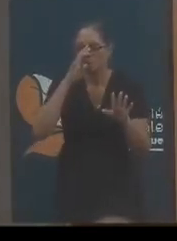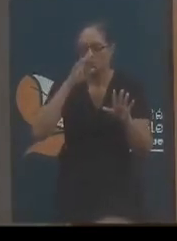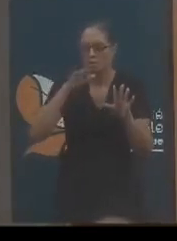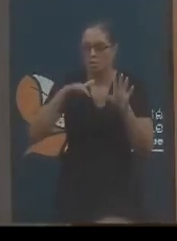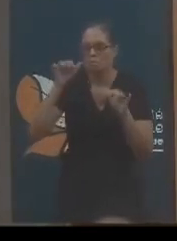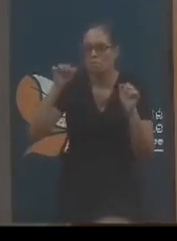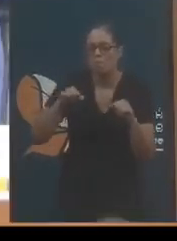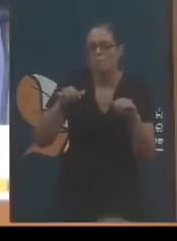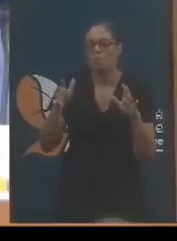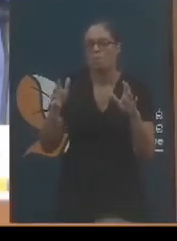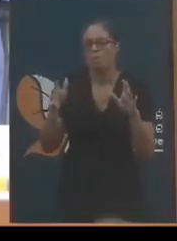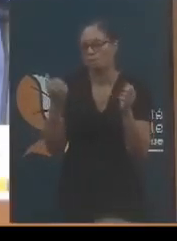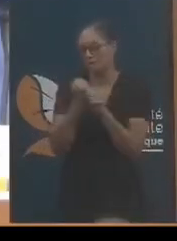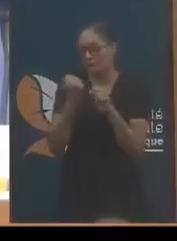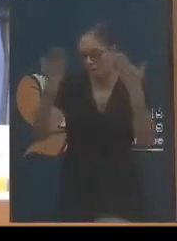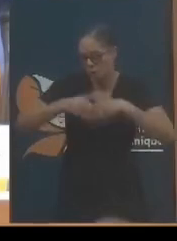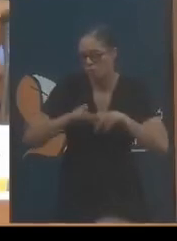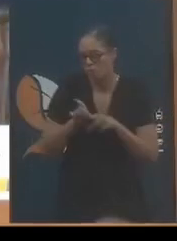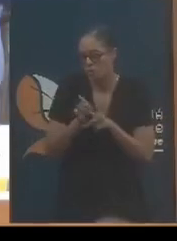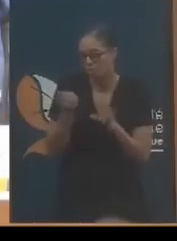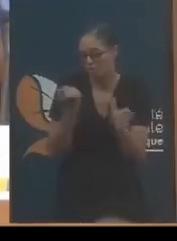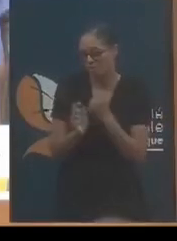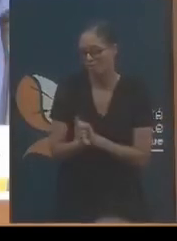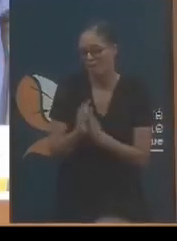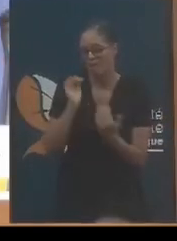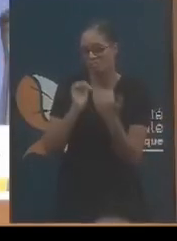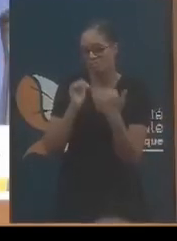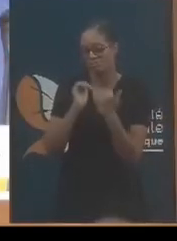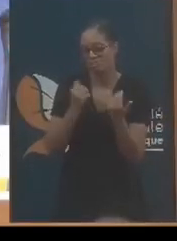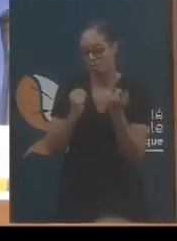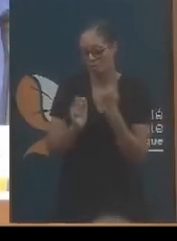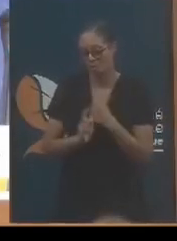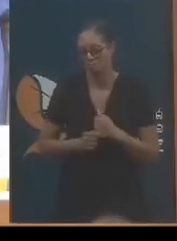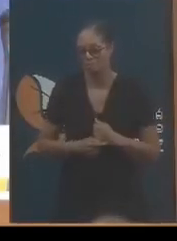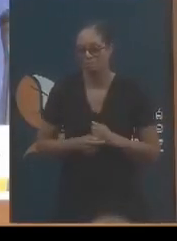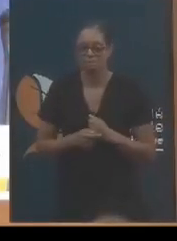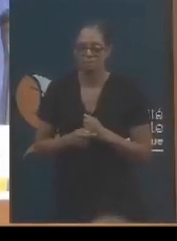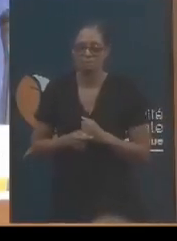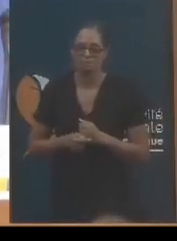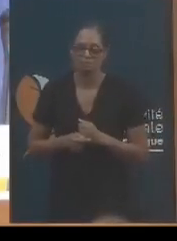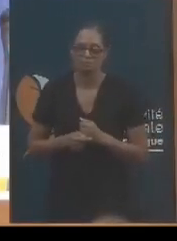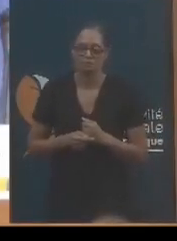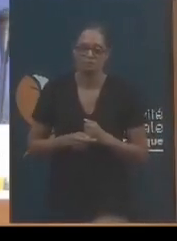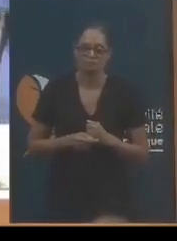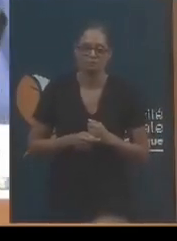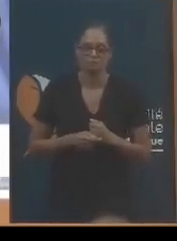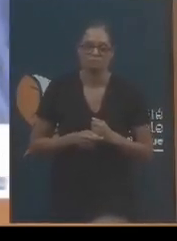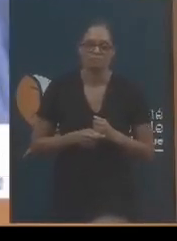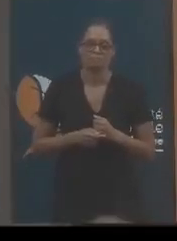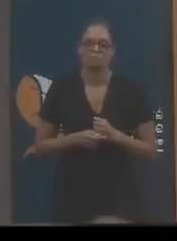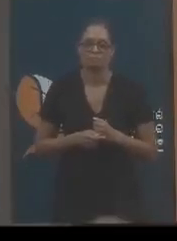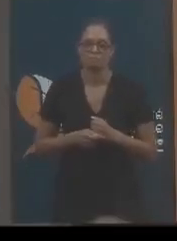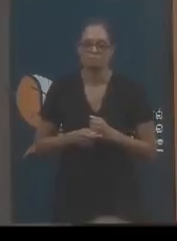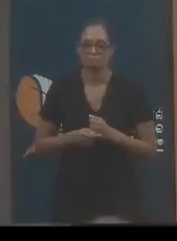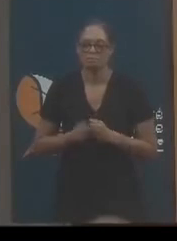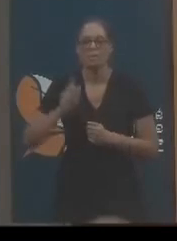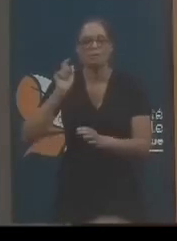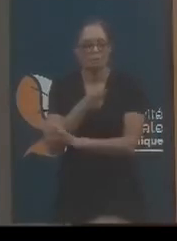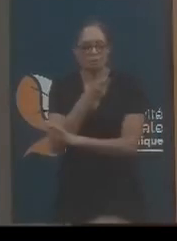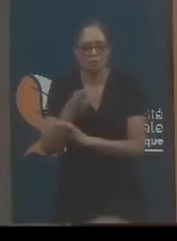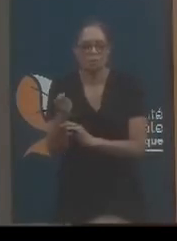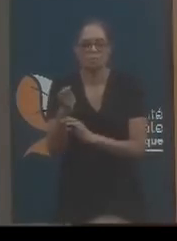peut, on va travailler de nuit pour gêner tant faire se peut la population. Bien sûr, nous